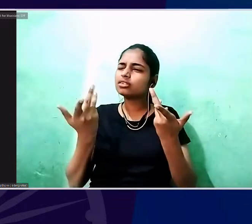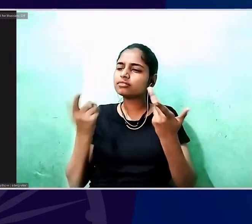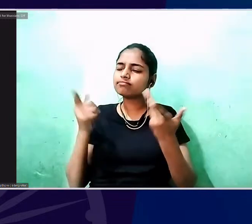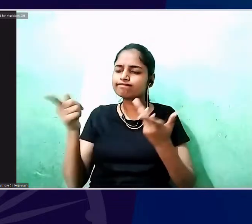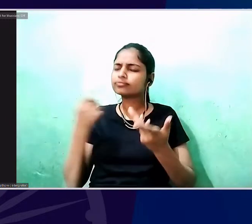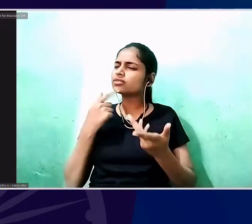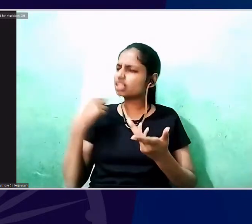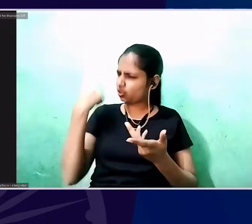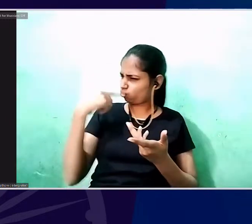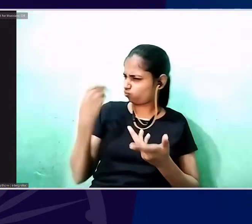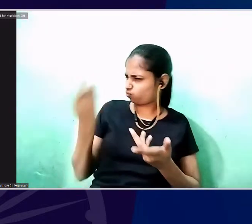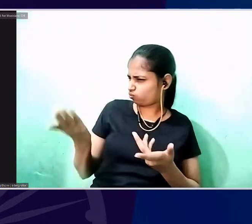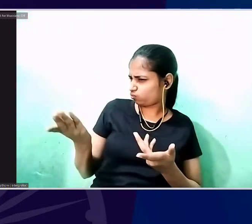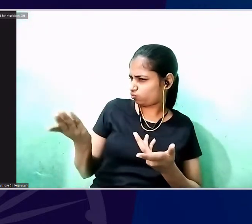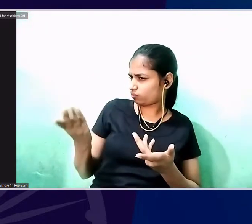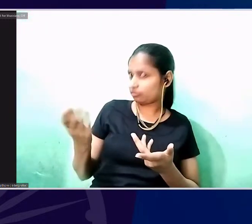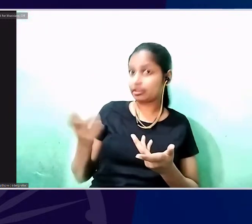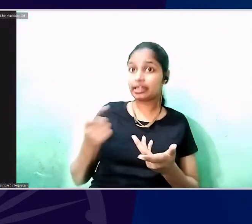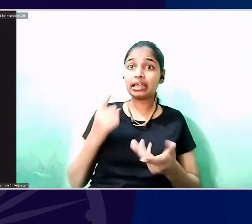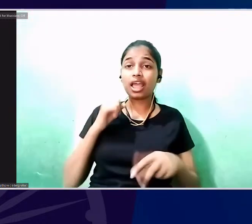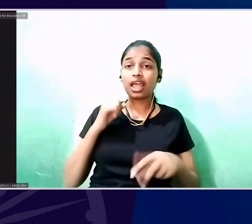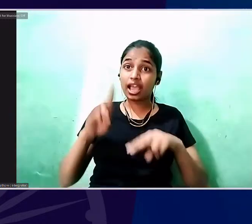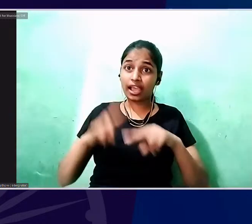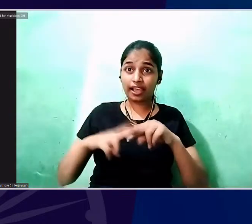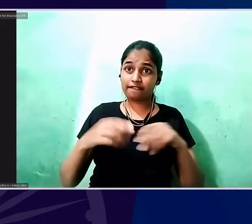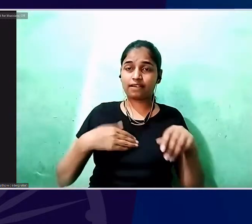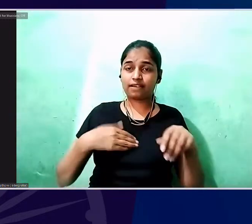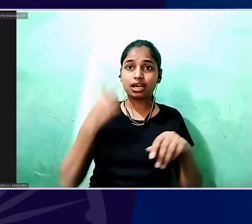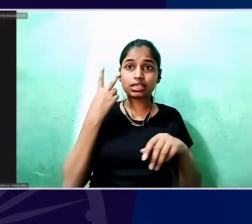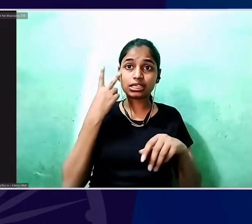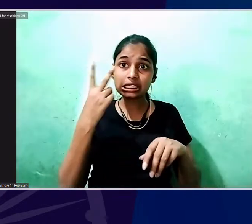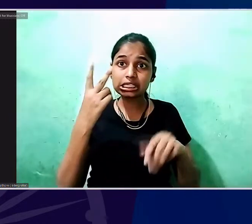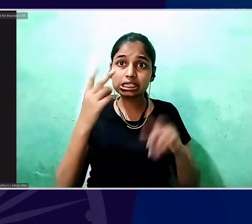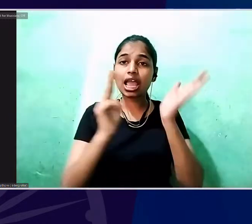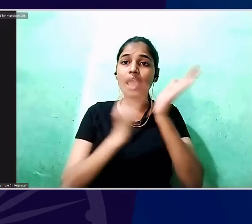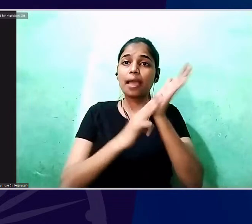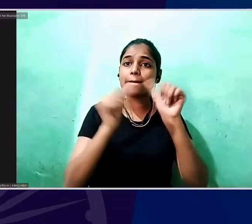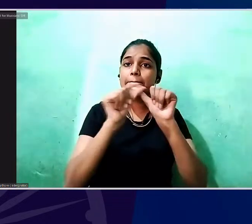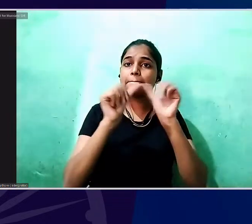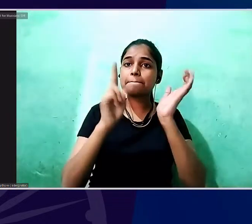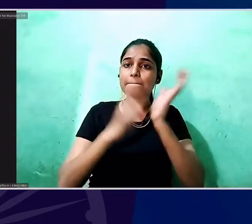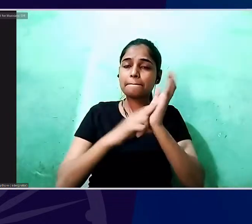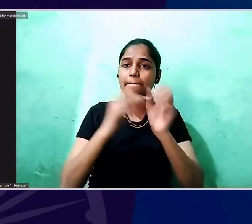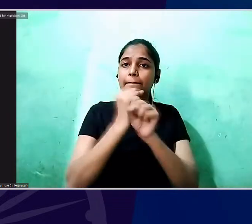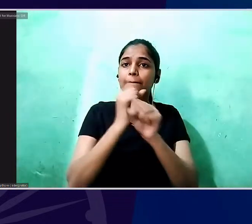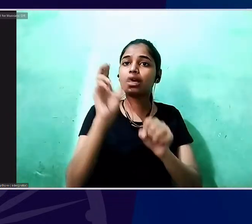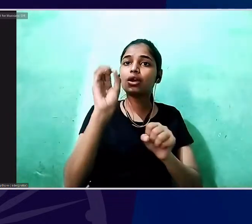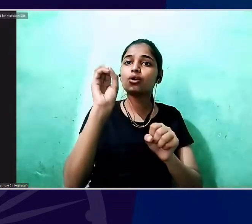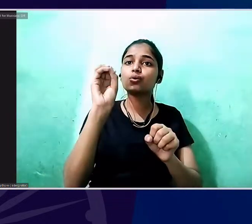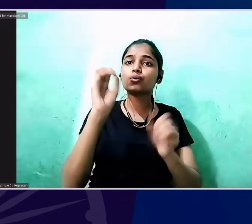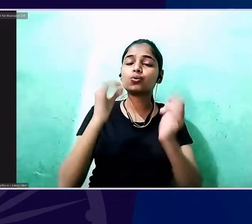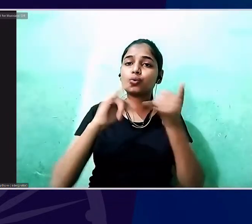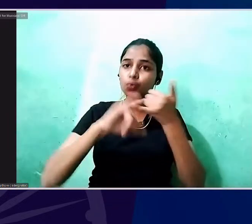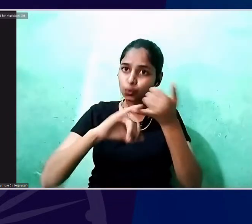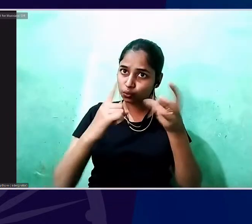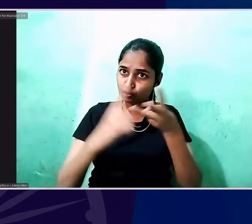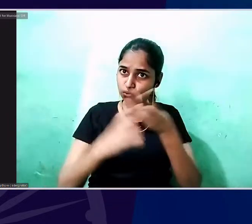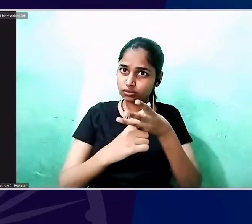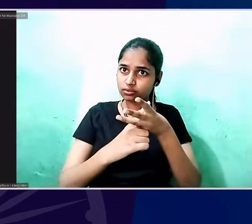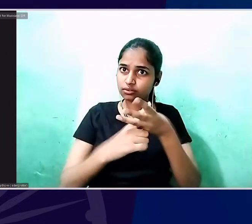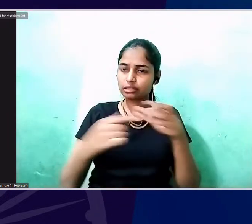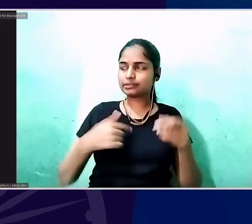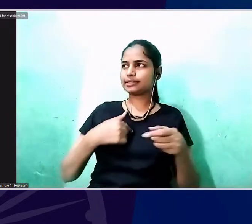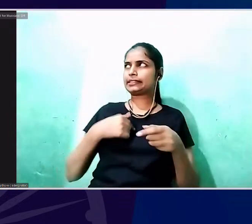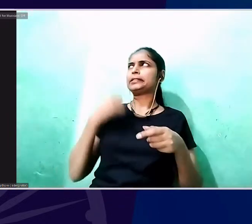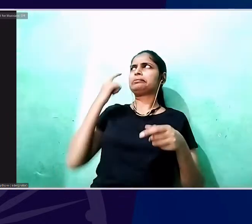तो मैं कहूँगी स्क्विरल का एक थोड़ा बड़ा वर्जन, स्क्विरल से बड़ा होता है, तो वैसे वो है. और तो और